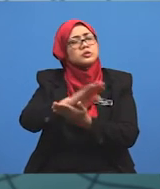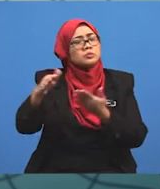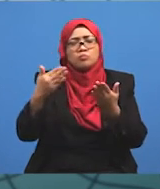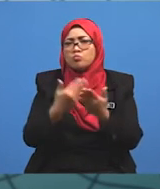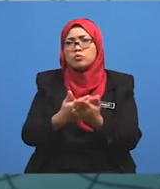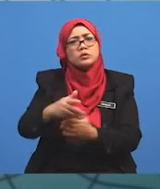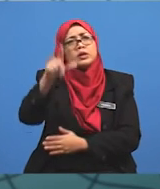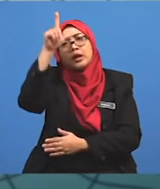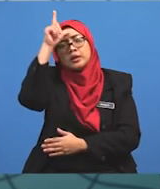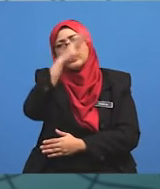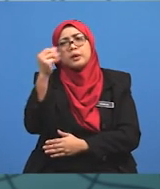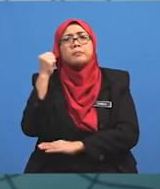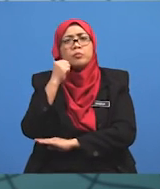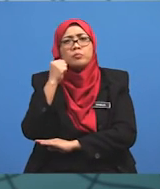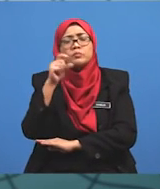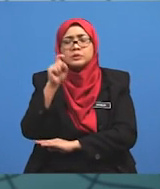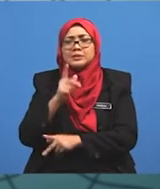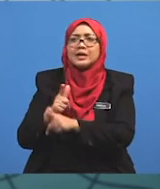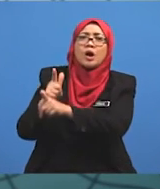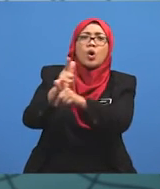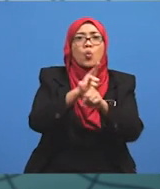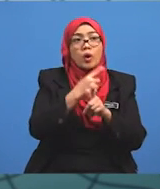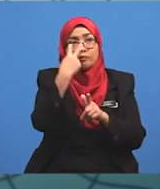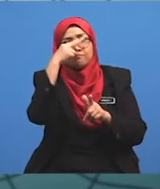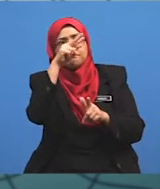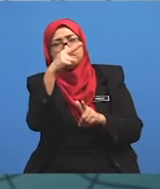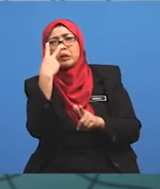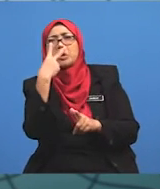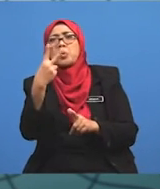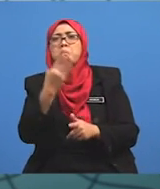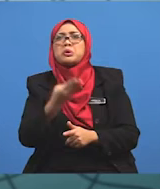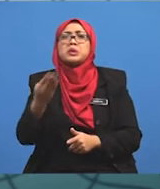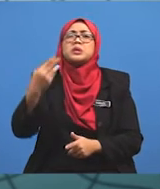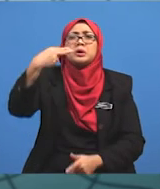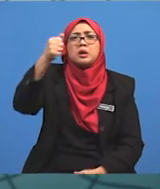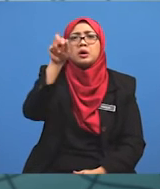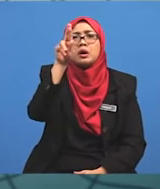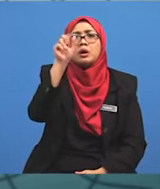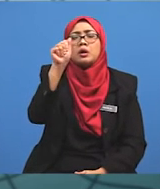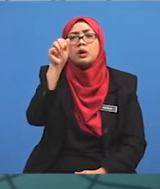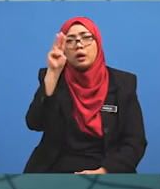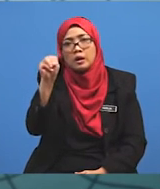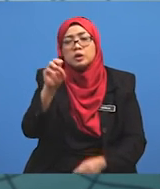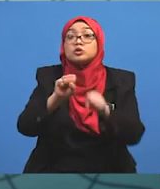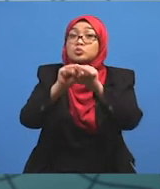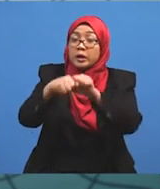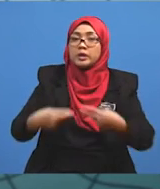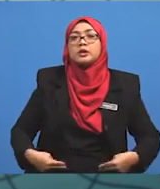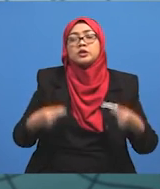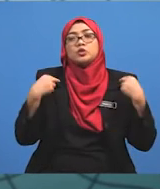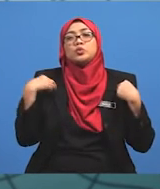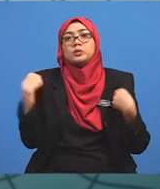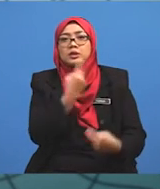Semua lelaki dan perempuan hendaklah mengawal penglihatan daripada memandang yang haram. Supaya apa? Supaya kehidupan kita